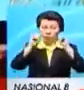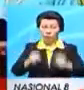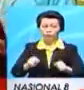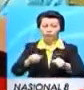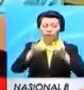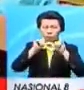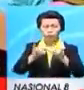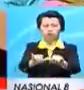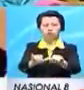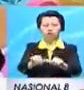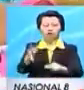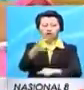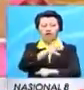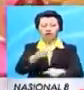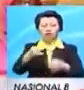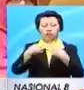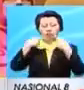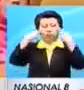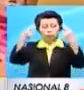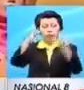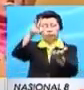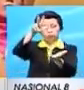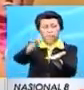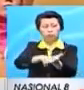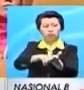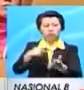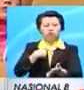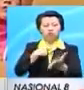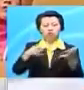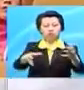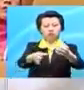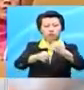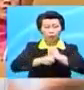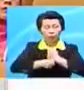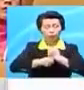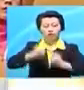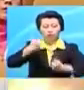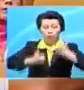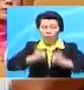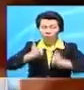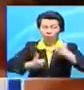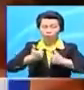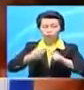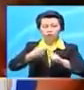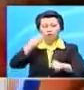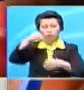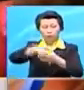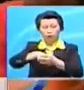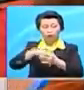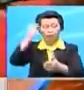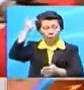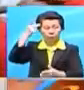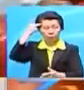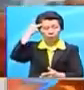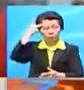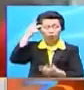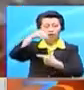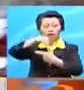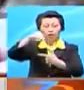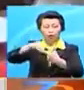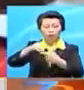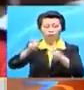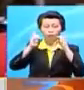Malah resolusi yang kita perolehi sama ada dalam bidang politik